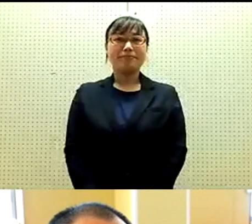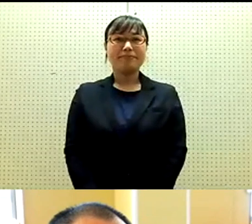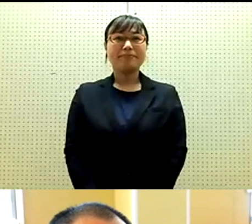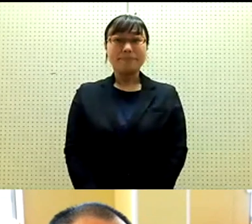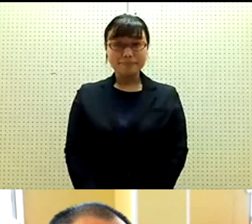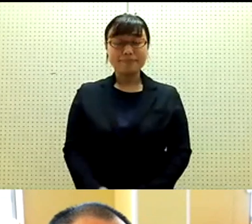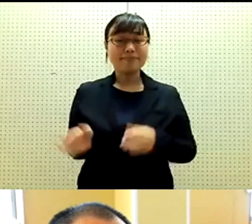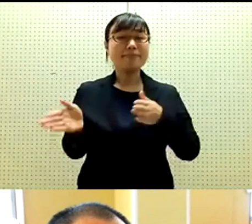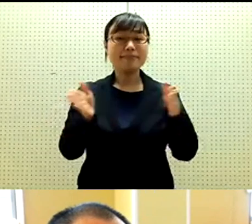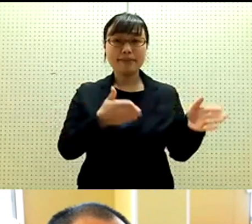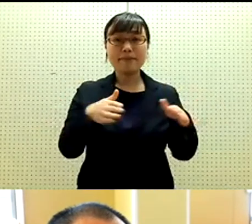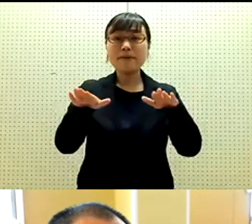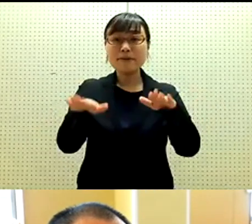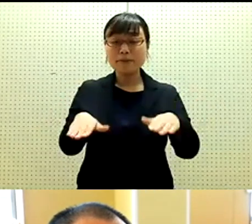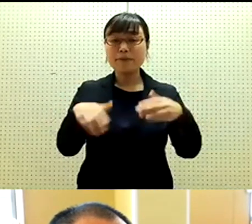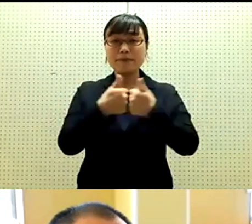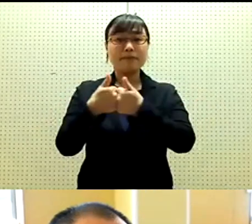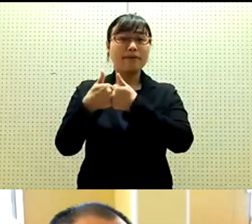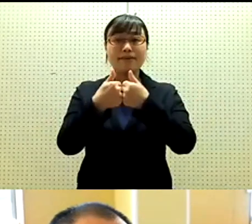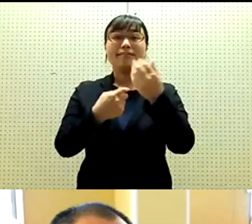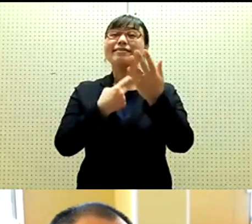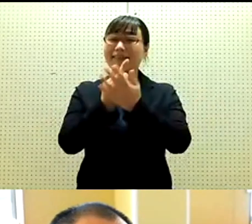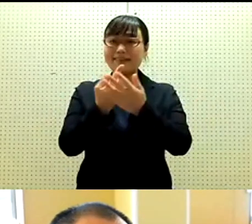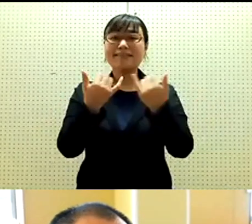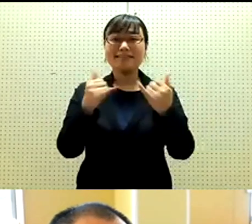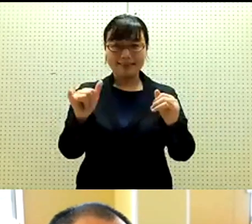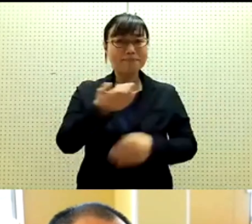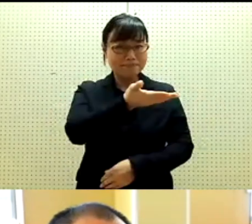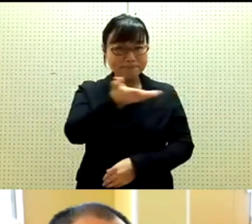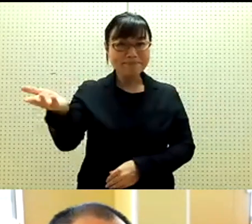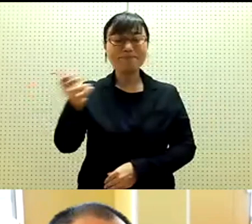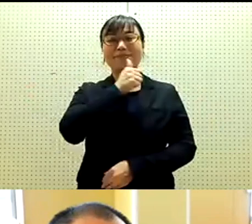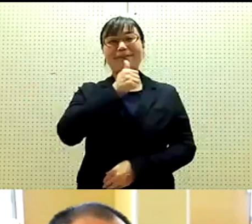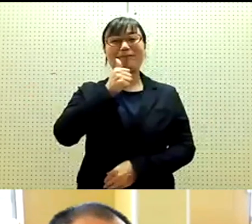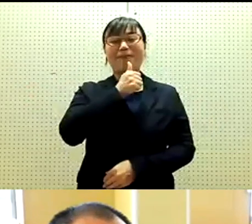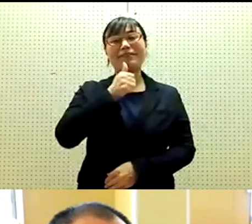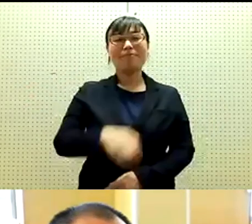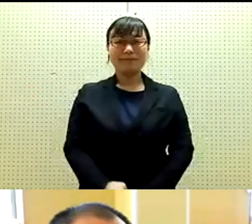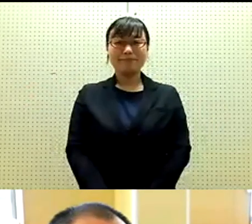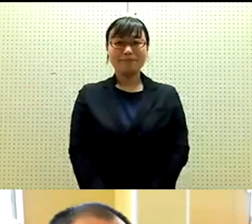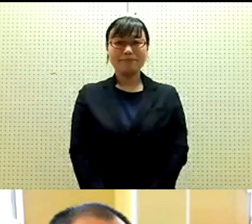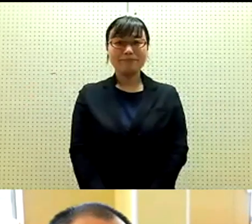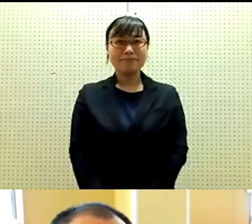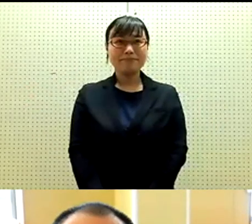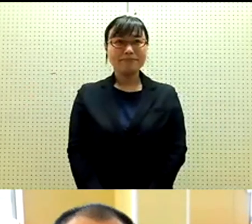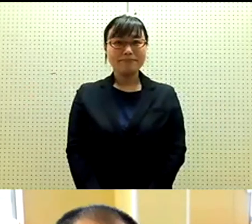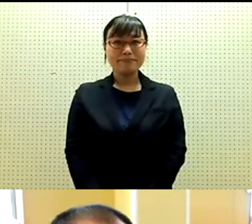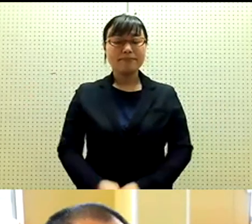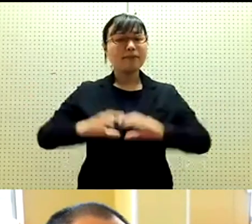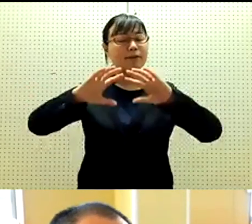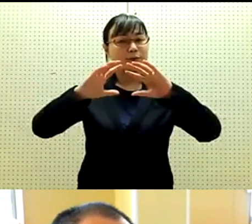それでは本日の会議に参加されている皆様をご紹介させていただきます。国際大